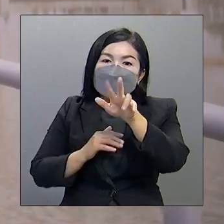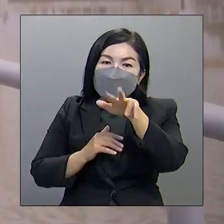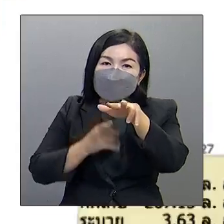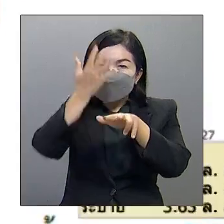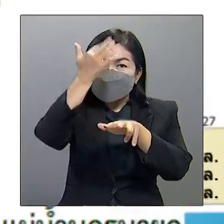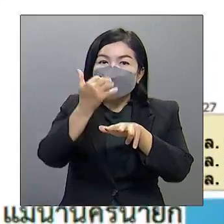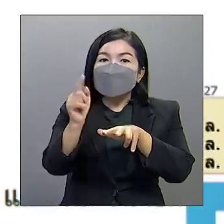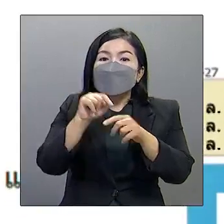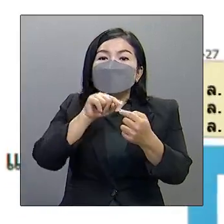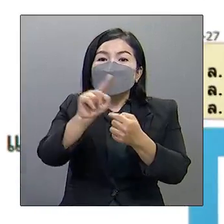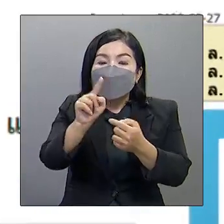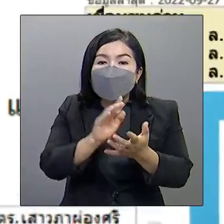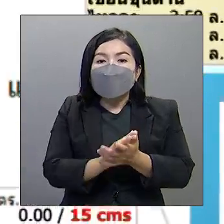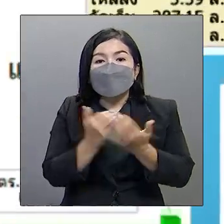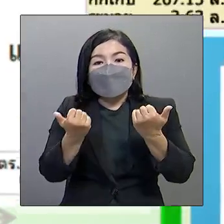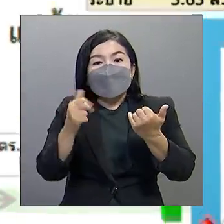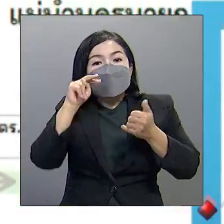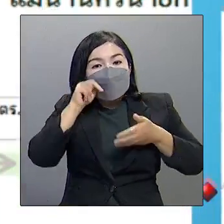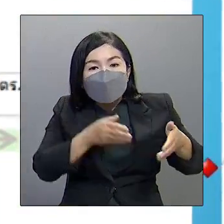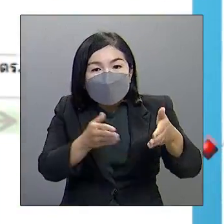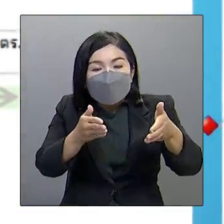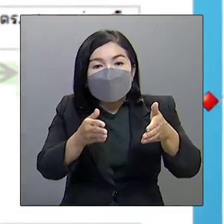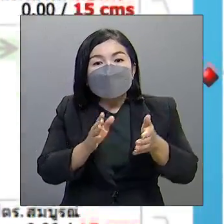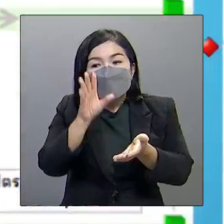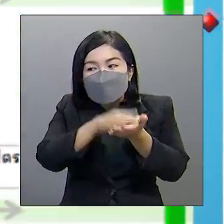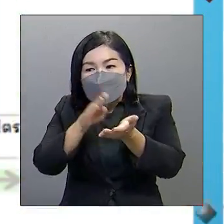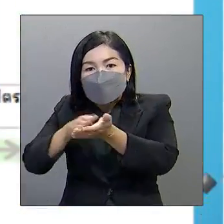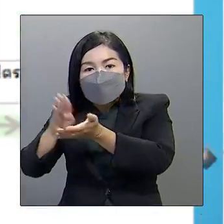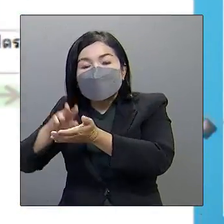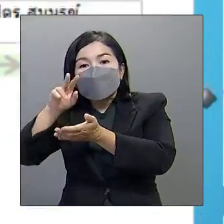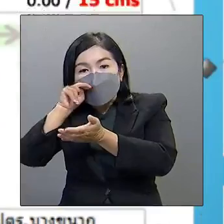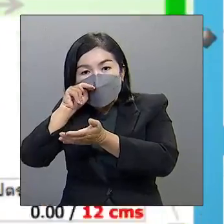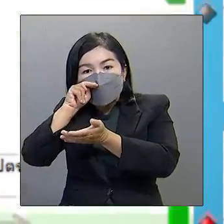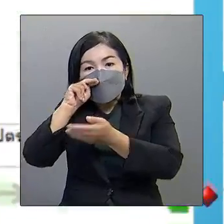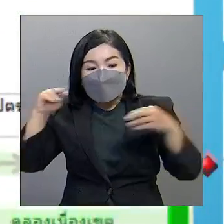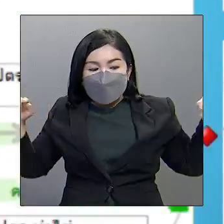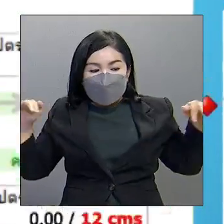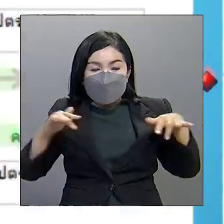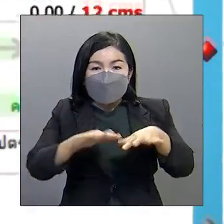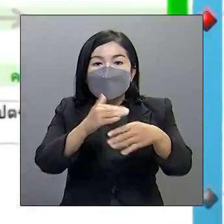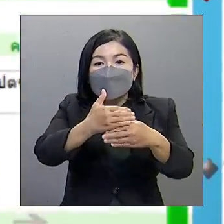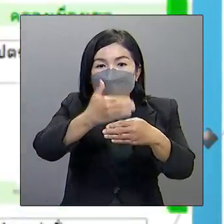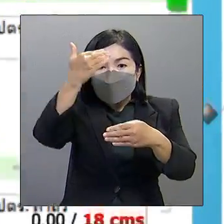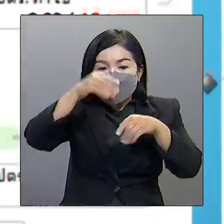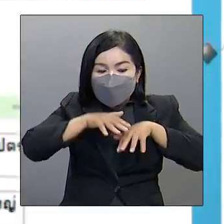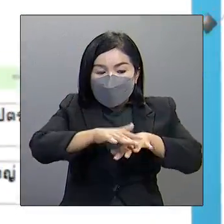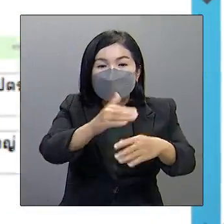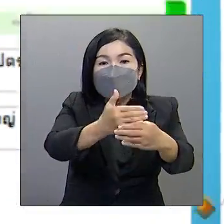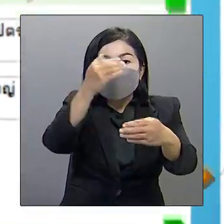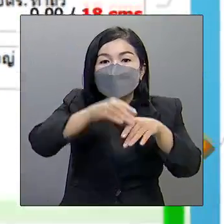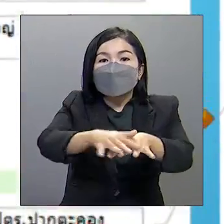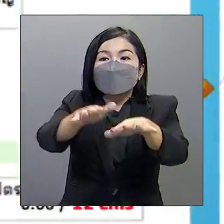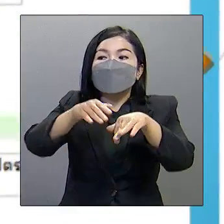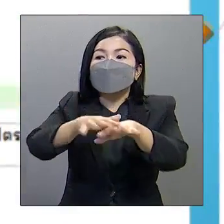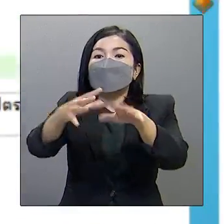อยู่ตรงนี้เพราะว่าเขื่อนพระราม6ครับเป็นเขื่อนทดน้ำจะมีคลองชลประทานที่รับน้ำจากเขื่อนพระราม6เนี่ยนะครับระบายน้ำออกมาเนี่ยนะครับไปออกส